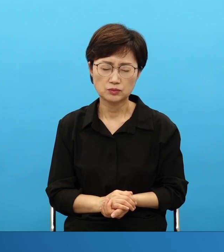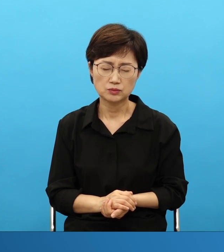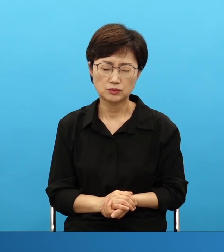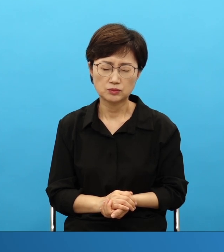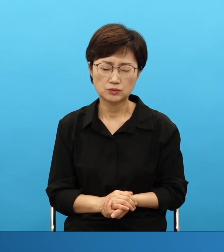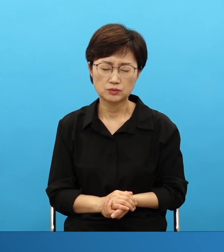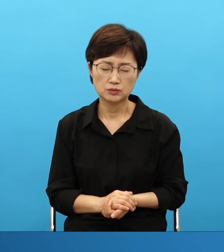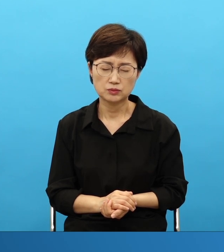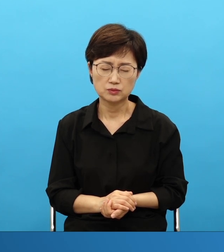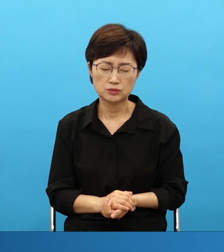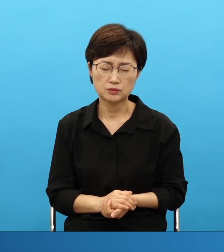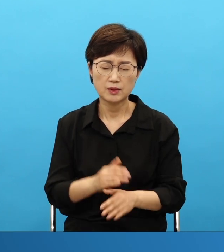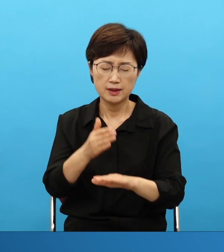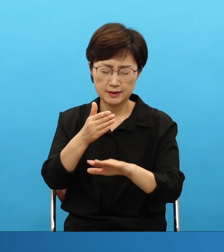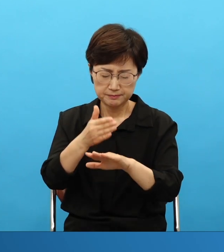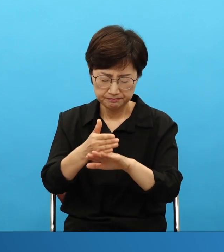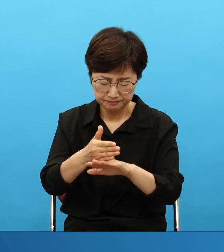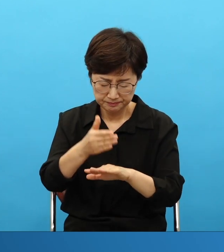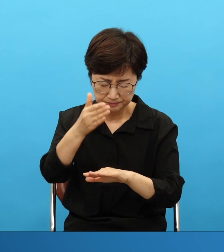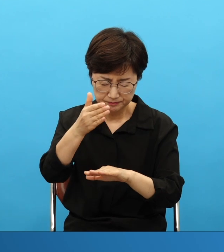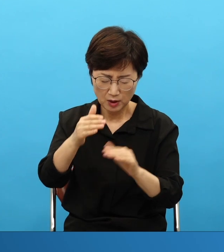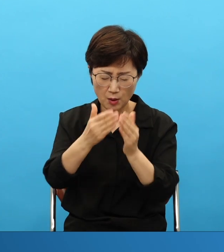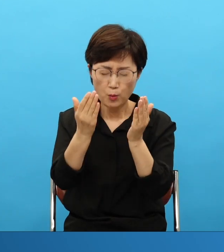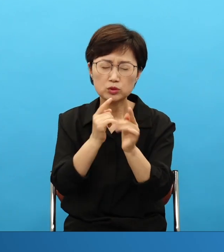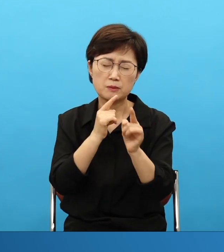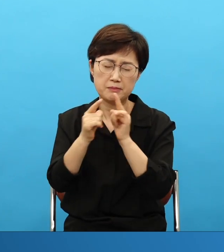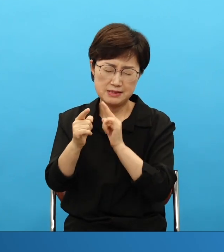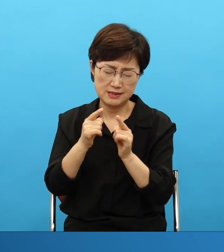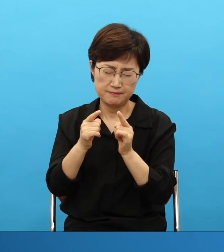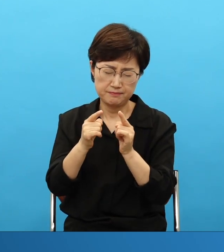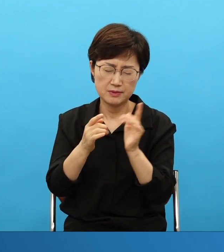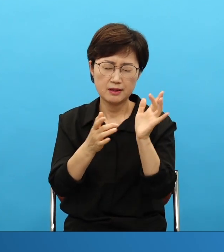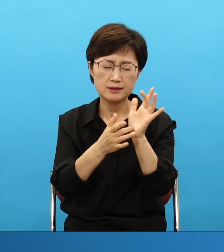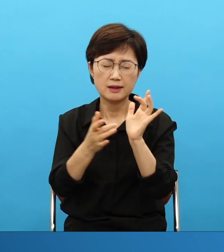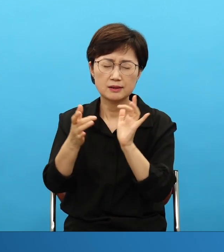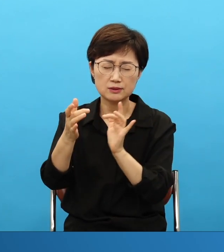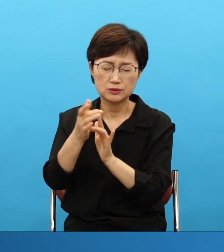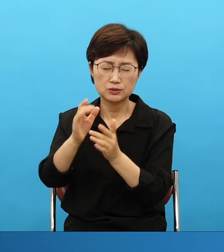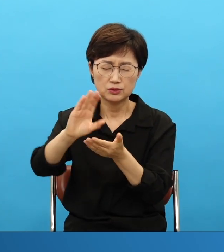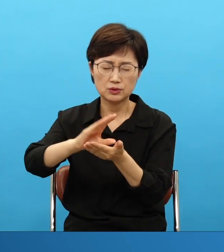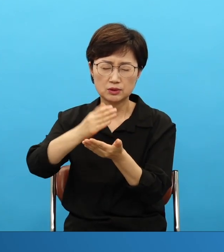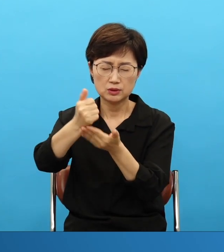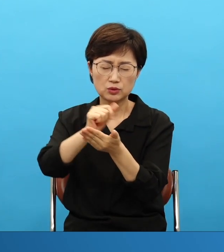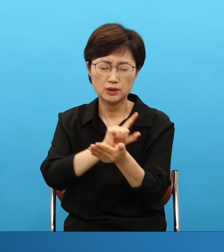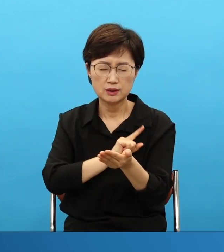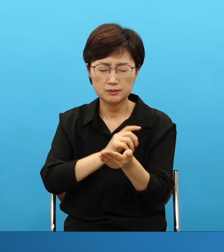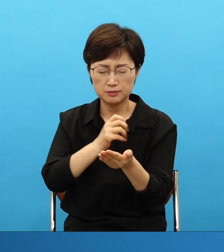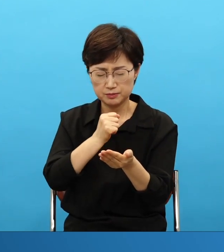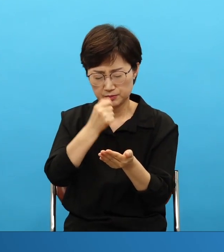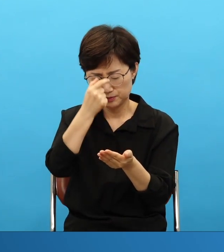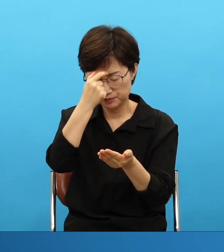주시옵소서 감사드리며이 모든 말씀 예수 그리스도 이름으로 기도드립니다